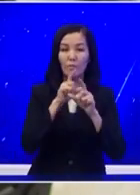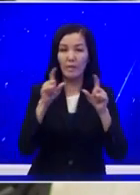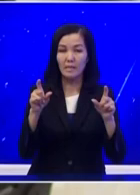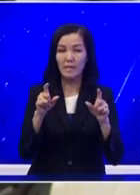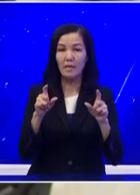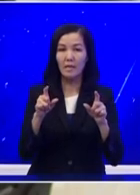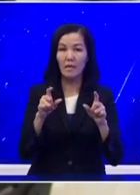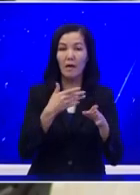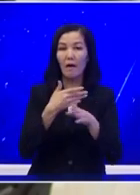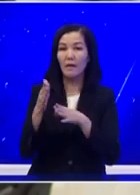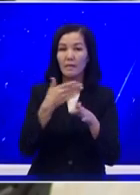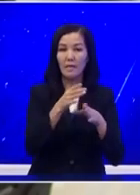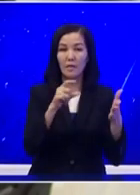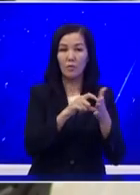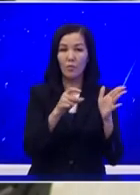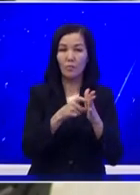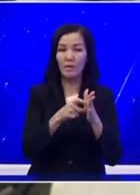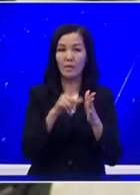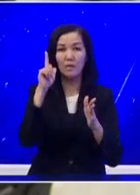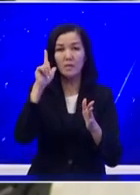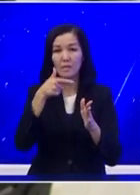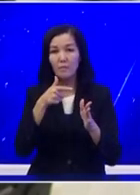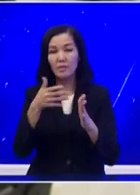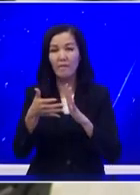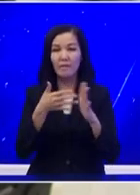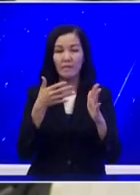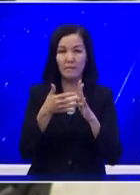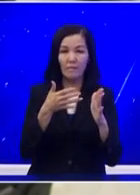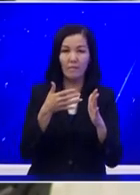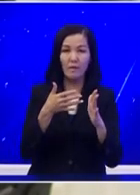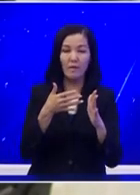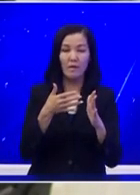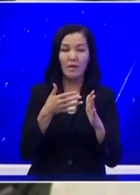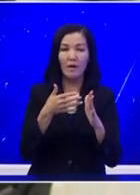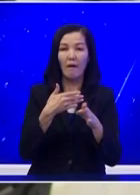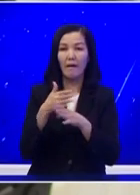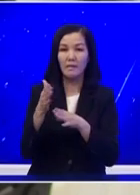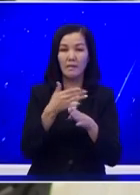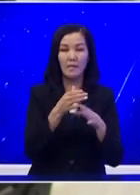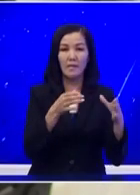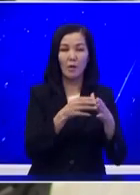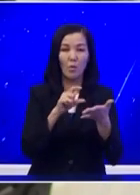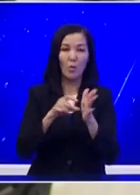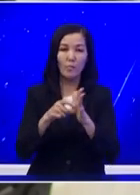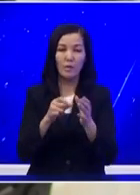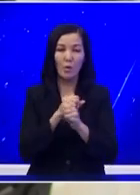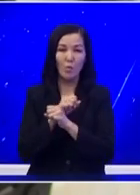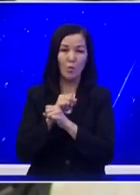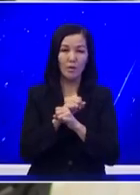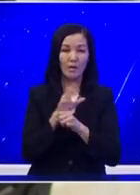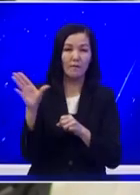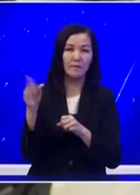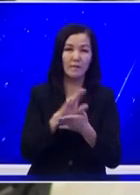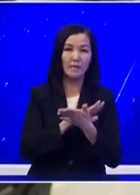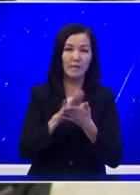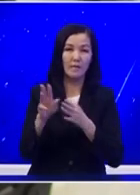есть отдельные комнаты, где располагаются диспетчера по приему вызовов, диспетчера-эвакуаторы отдельно, есть комнаты отдыха и все